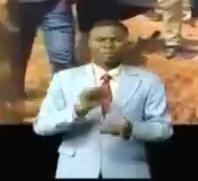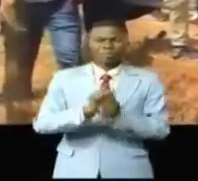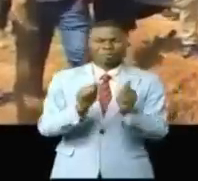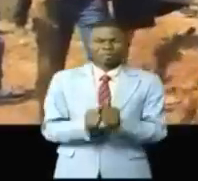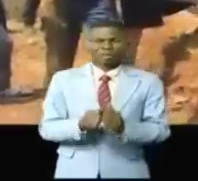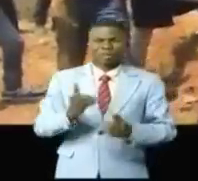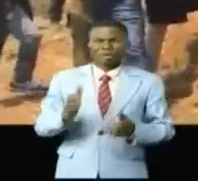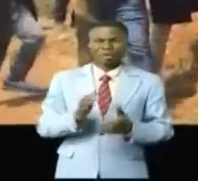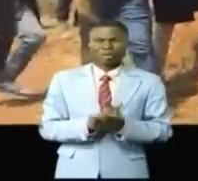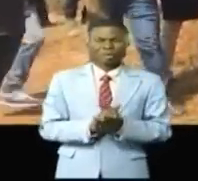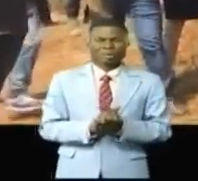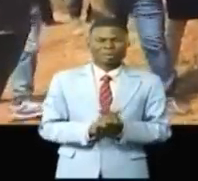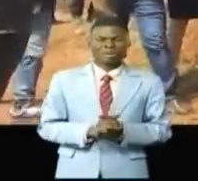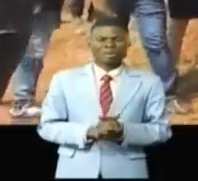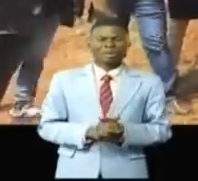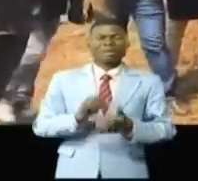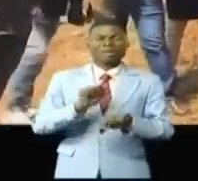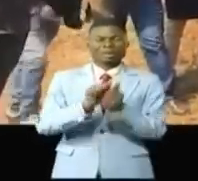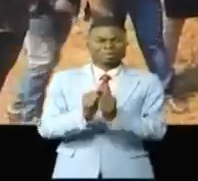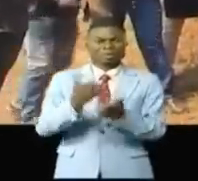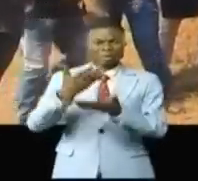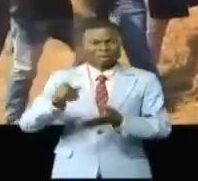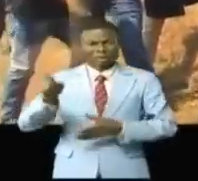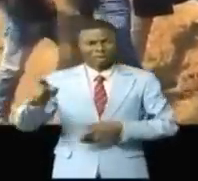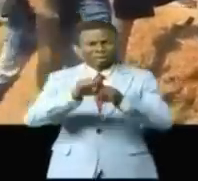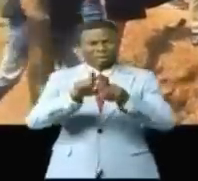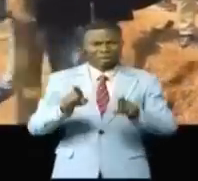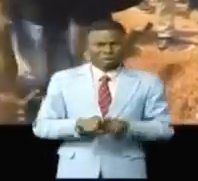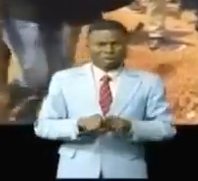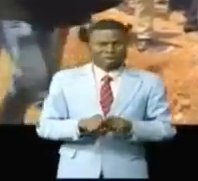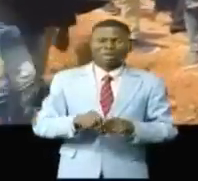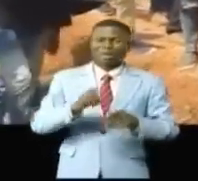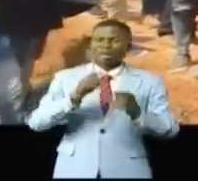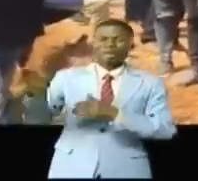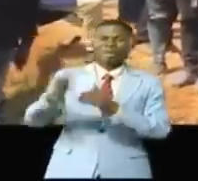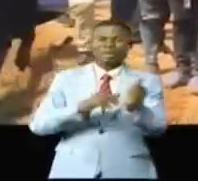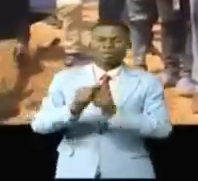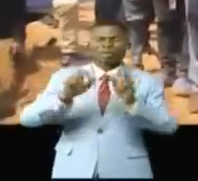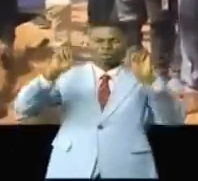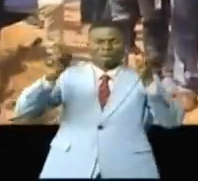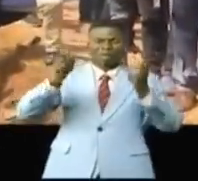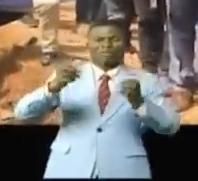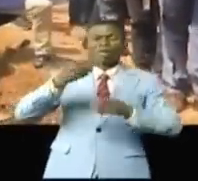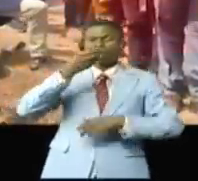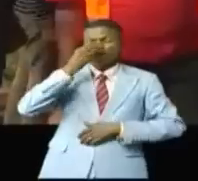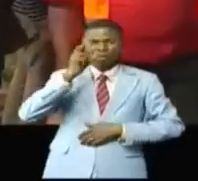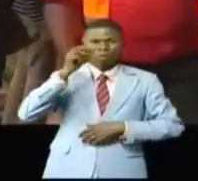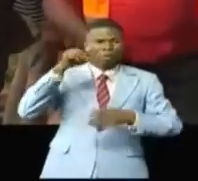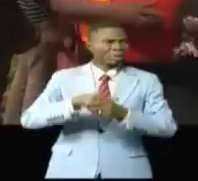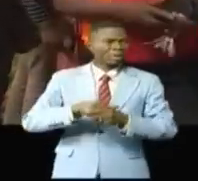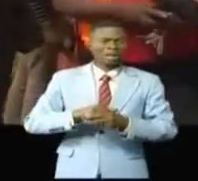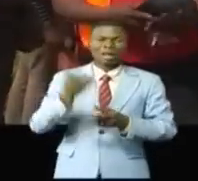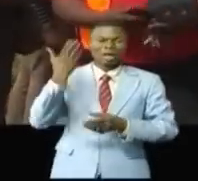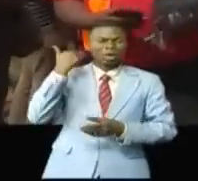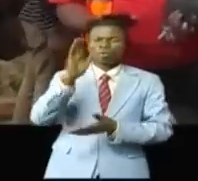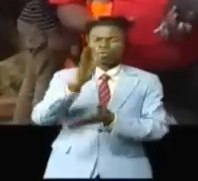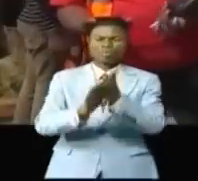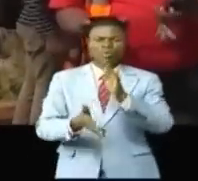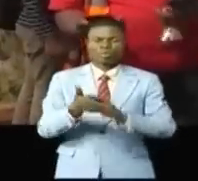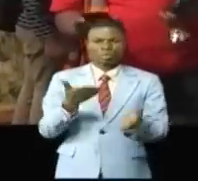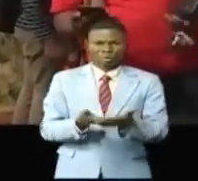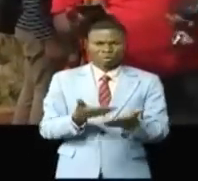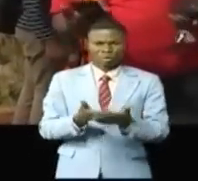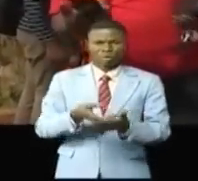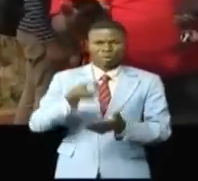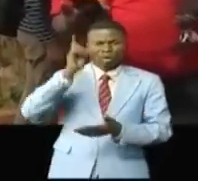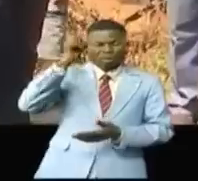non seulement le patrimoine de l'État, mais aussi qui risque de plonger toute la ville de Bukavu dans un manque d'eau sans précédent. Au